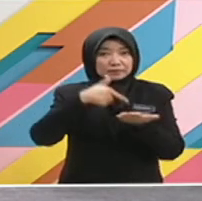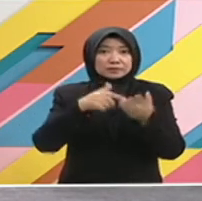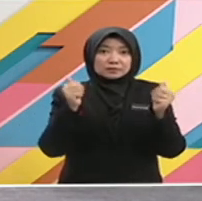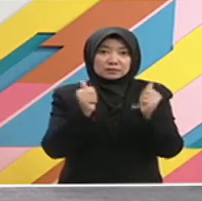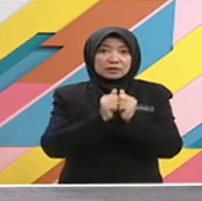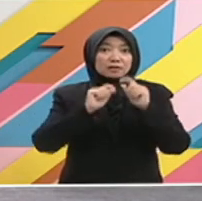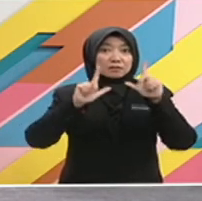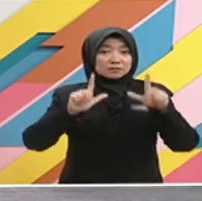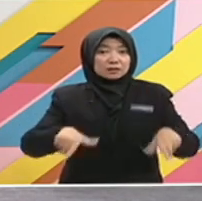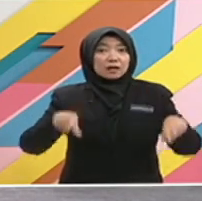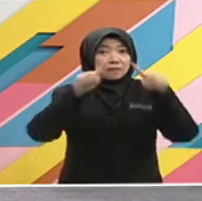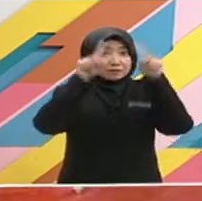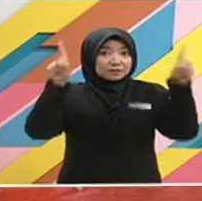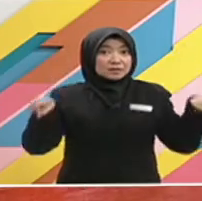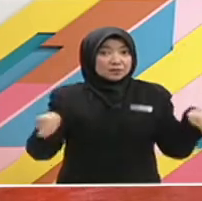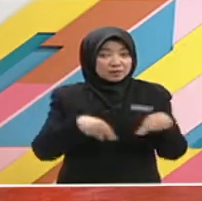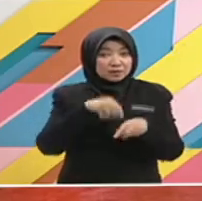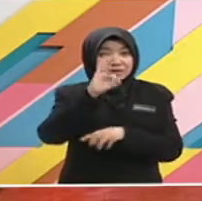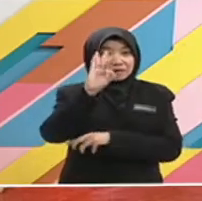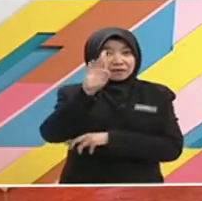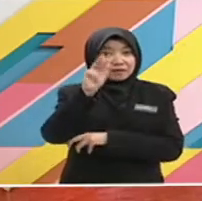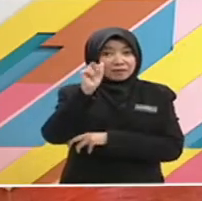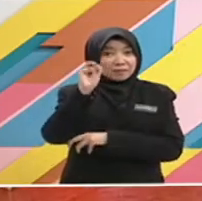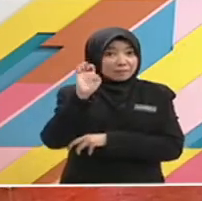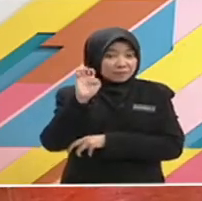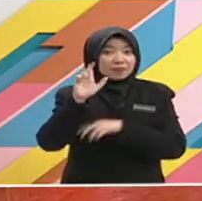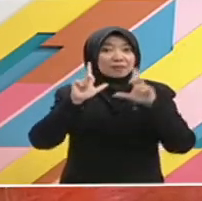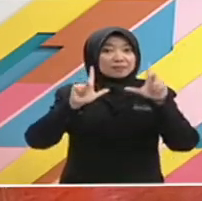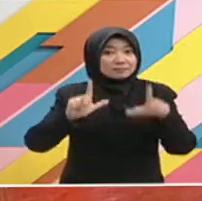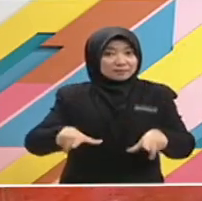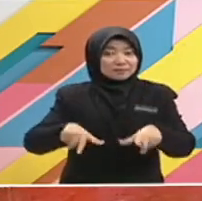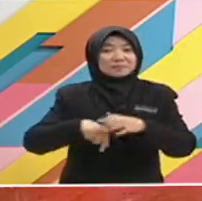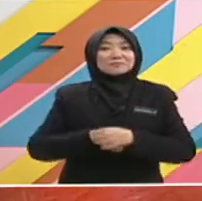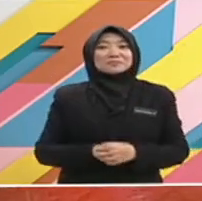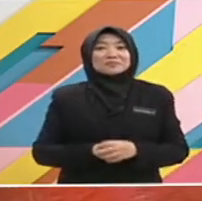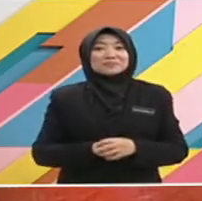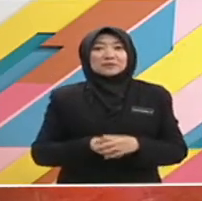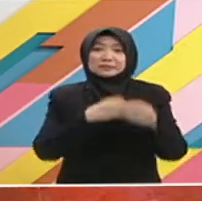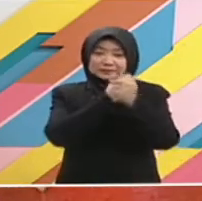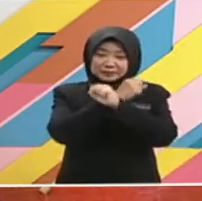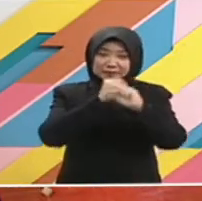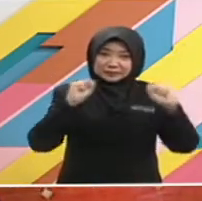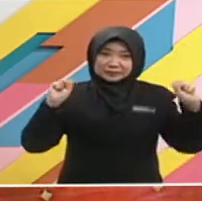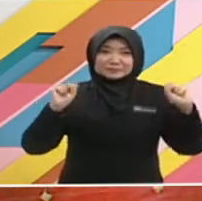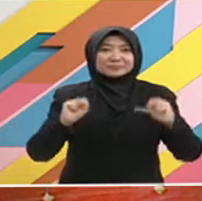pada frame. Sebab nama pun ni wow hiasan kan. Jadi kenalah letak pada frame. Okey, kita dah sediakan frame kat sebelah